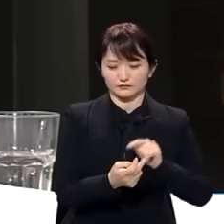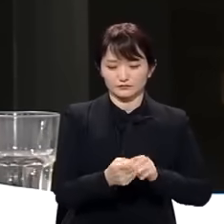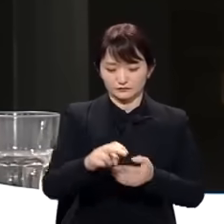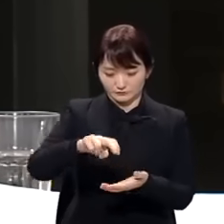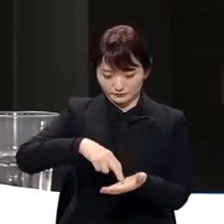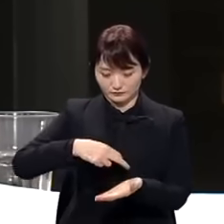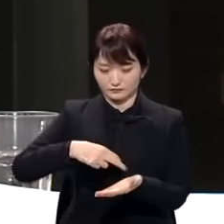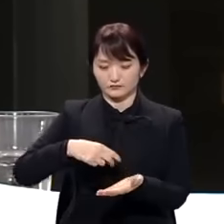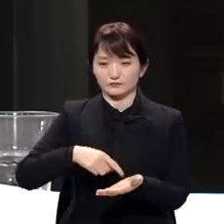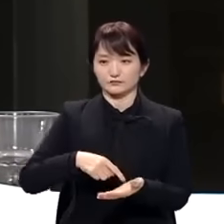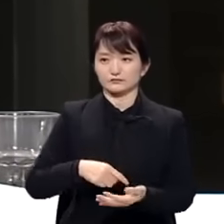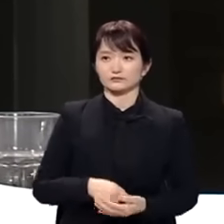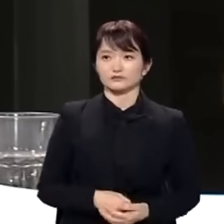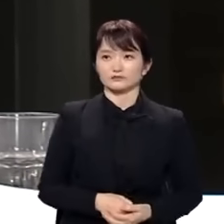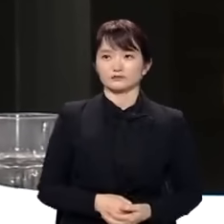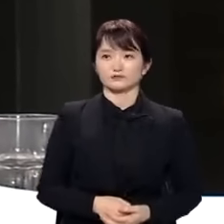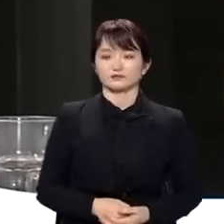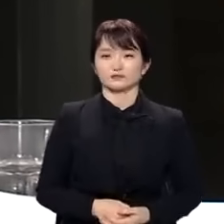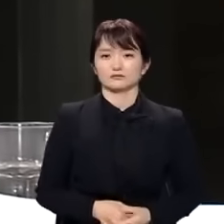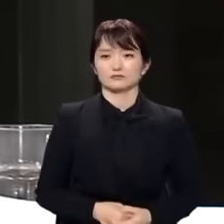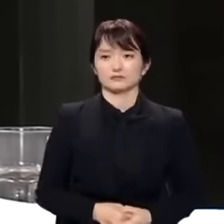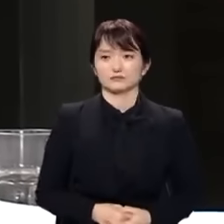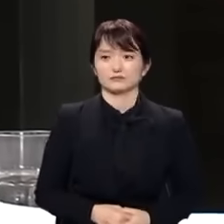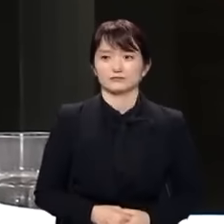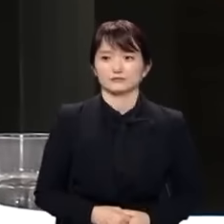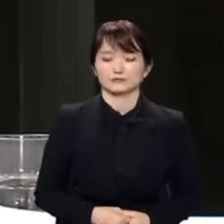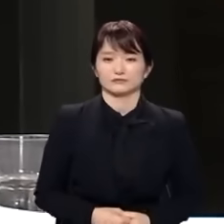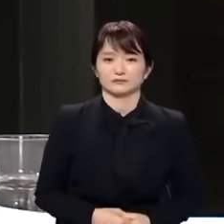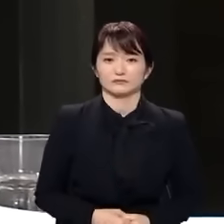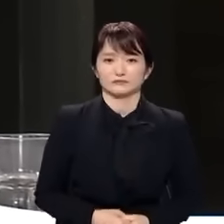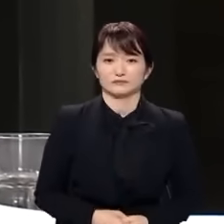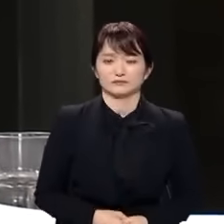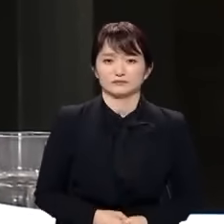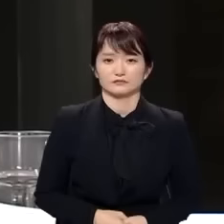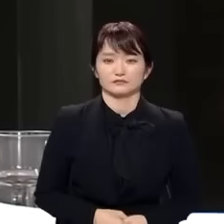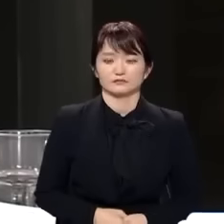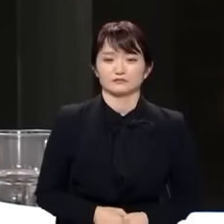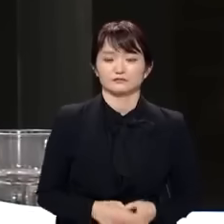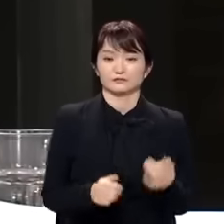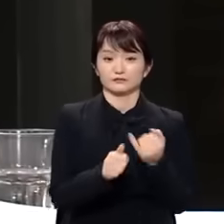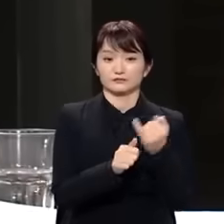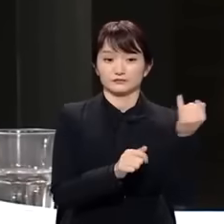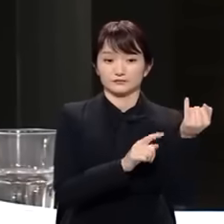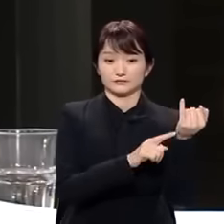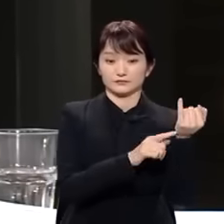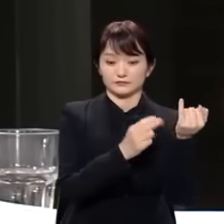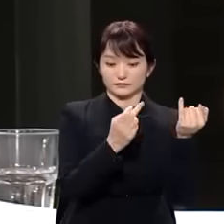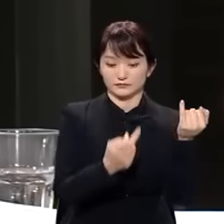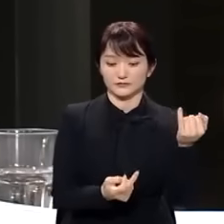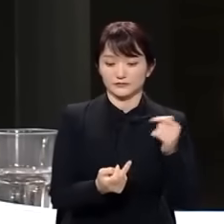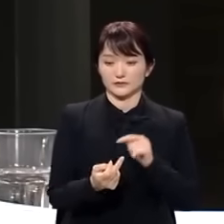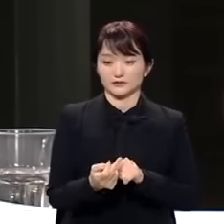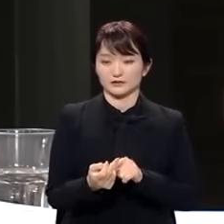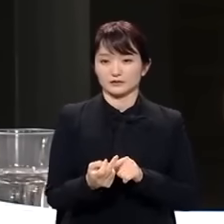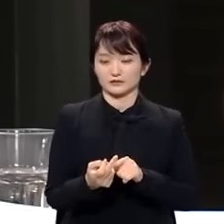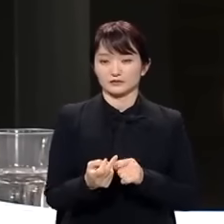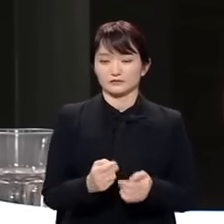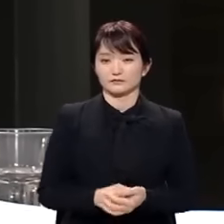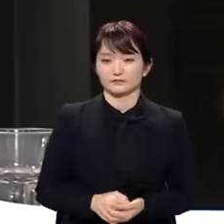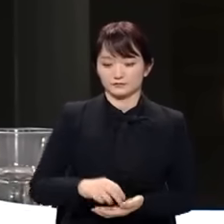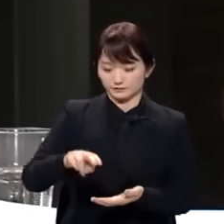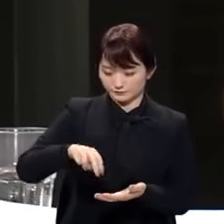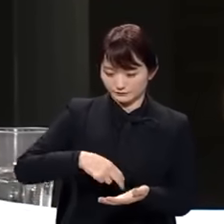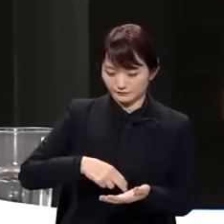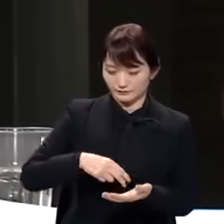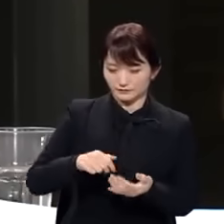어 그 아내한테 그니까 어떻게 설명을 해야 되나요 자 아무튼이 아내분이 자기 남동생한테 야 네